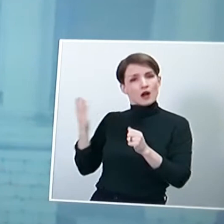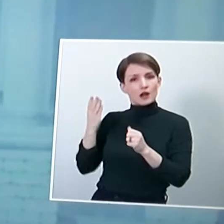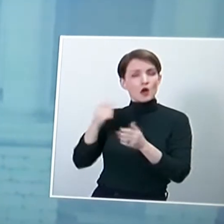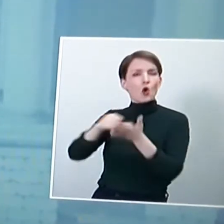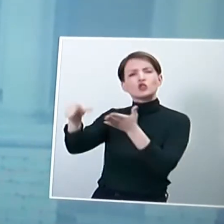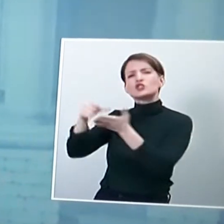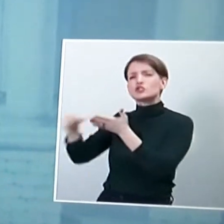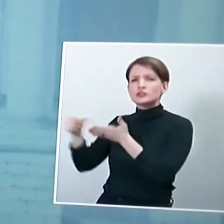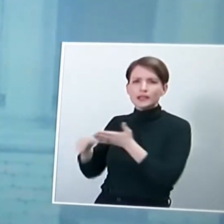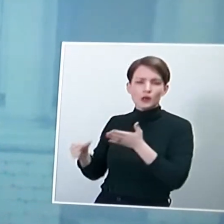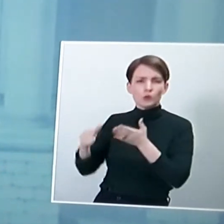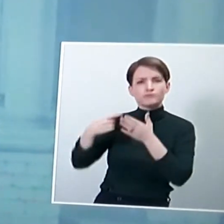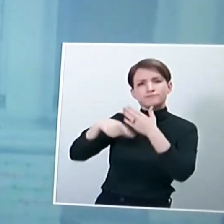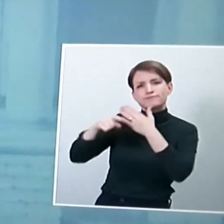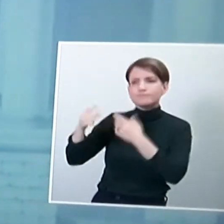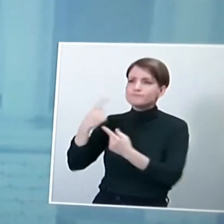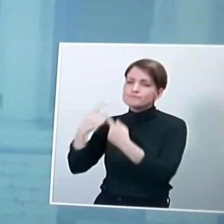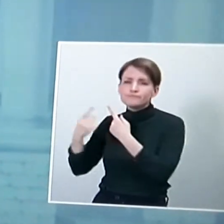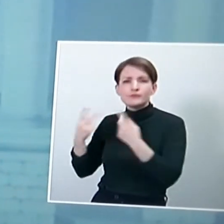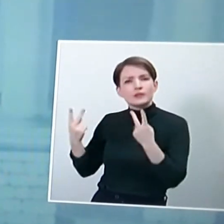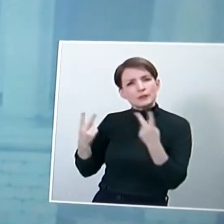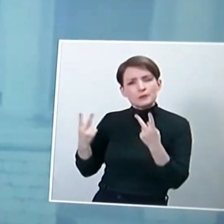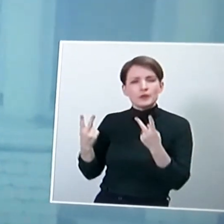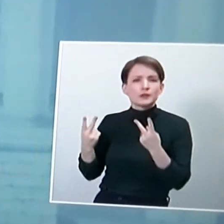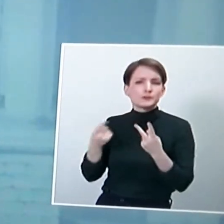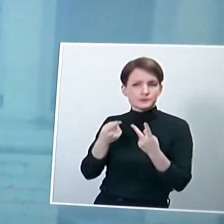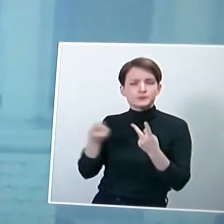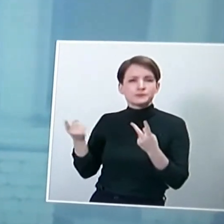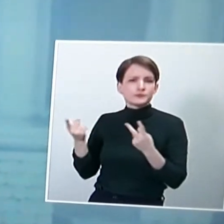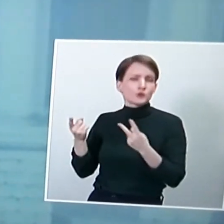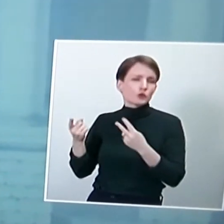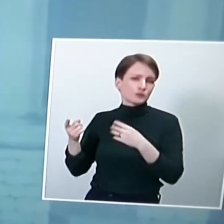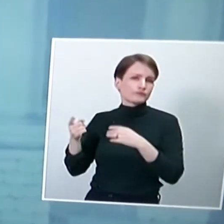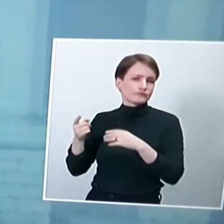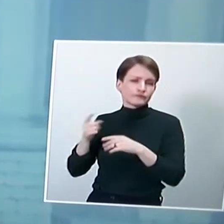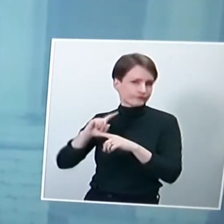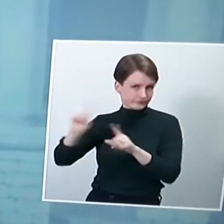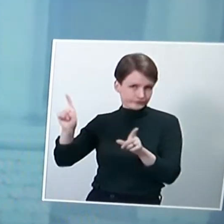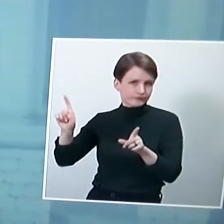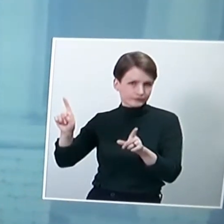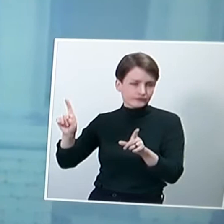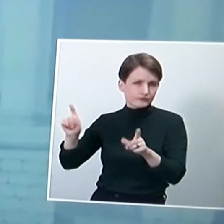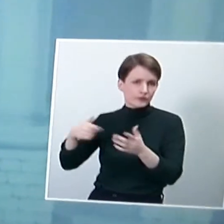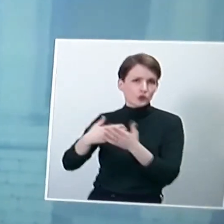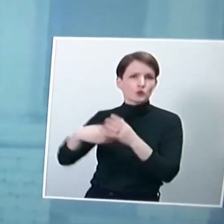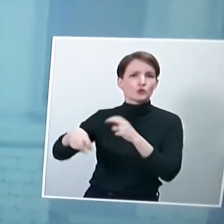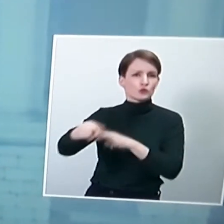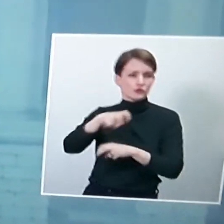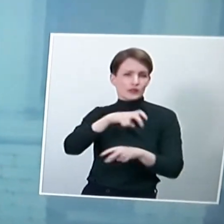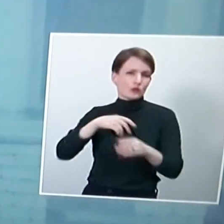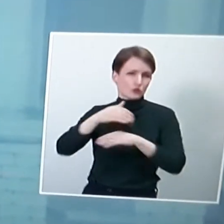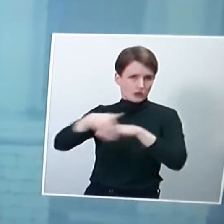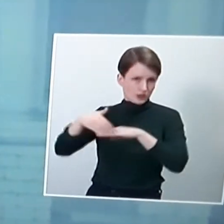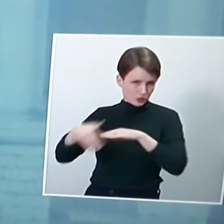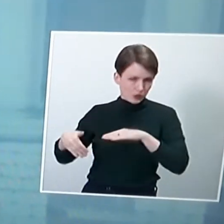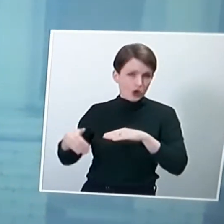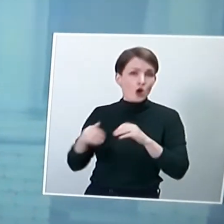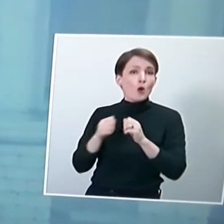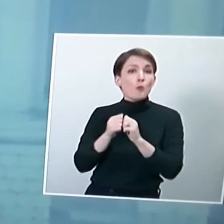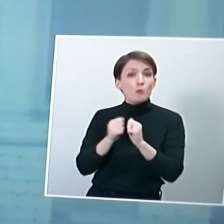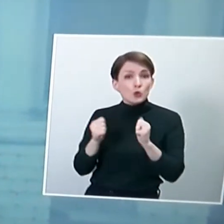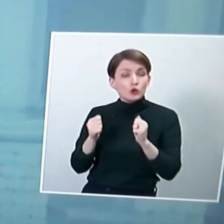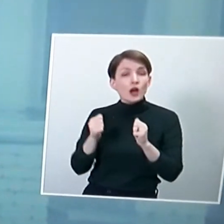ostelu ja asiointi tämän mukaisesti sitten estettäisiin tämän liikkumisen rajoittamisen kautta.